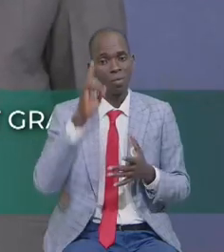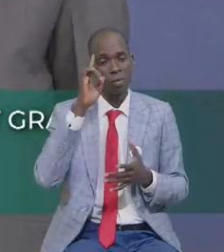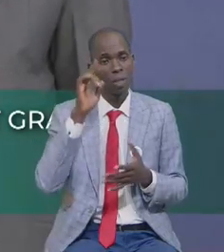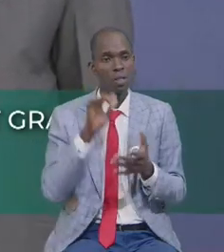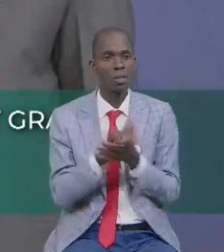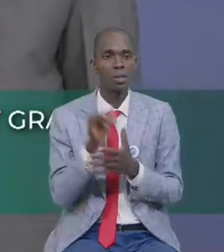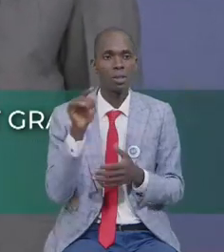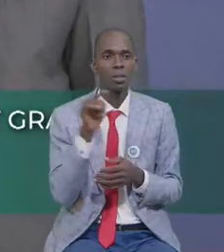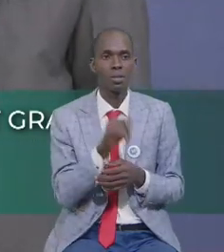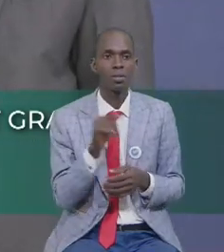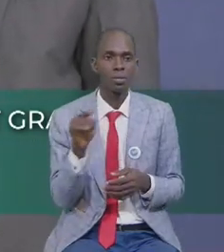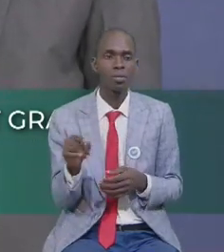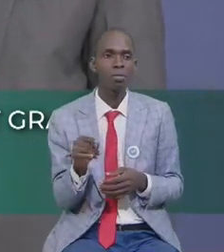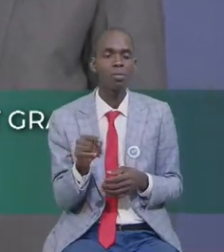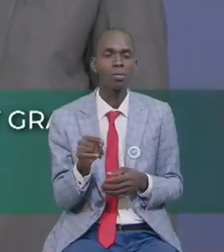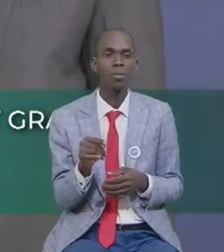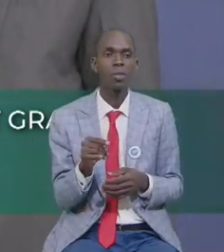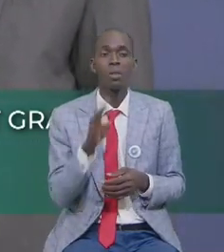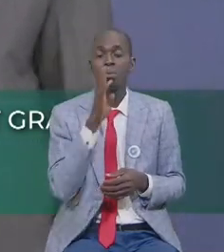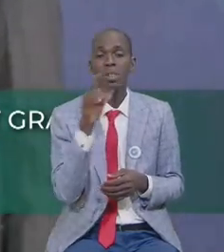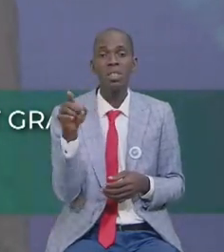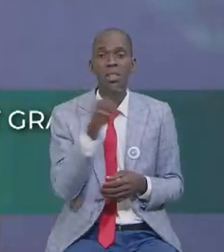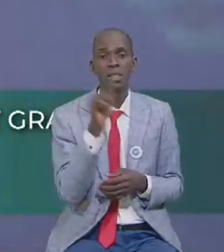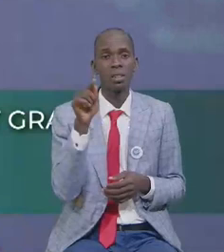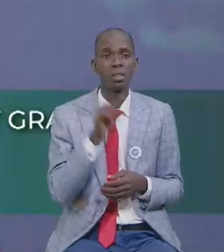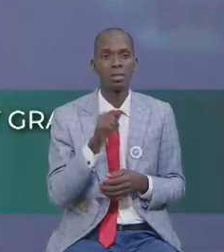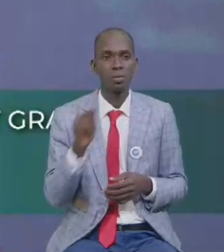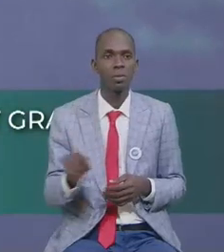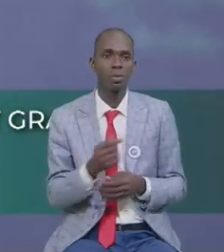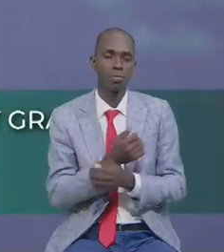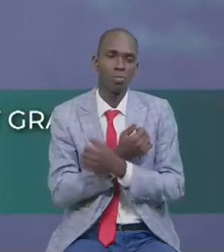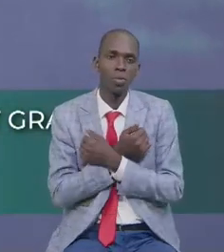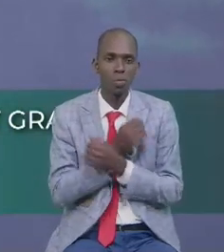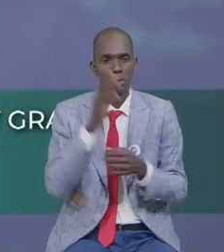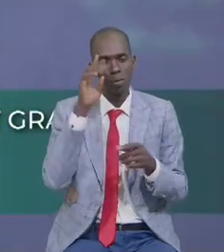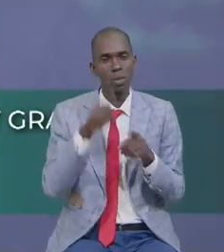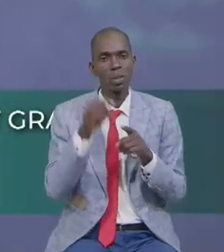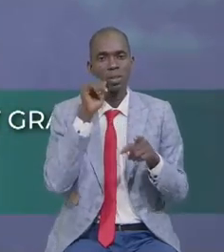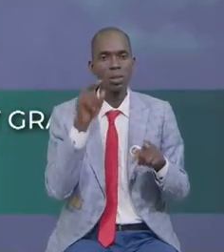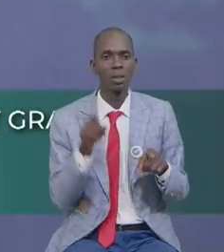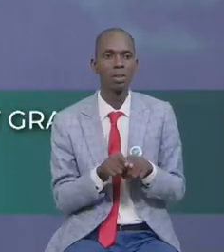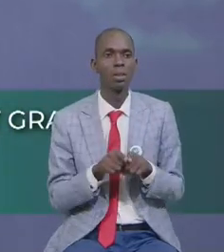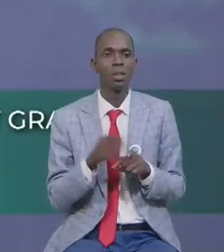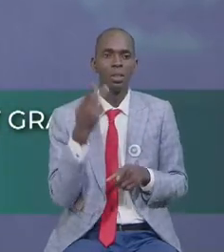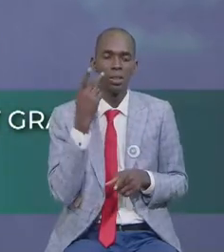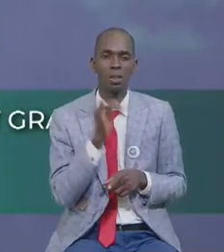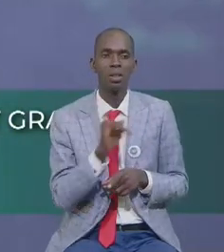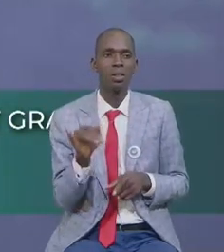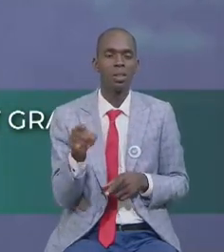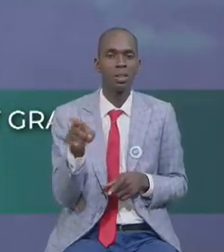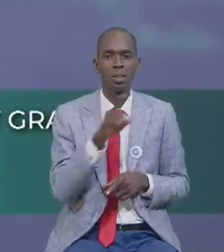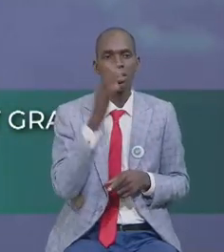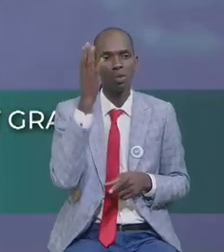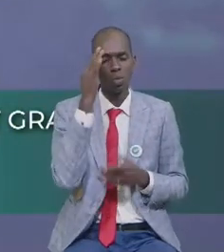Vous donc, bien-aimés, qui êtes avertis, mettez-vous sur vos gardes. Vous donc, bien-aimés, qui êtes